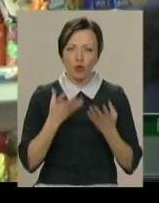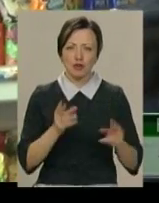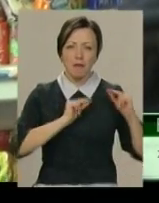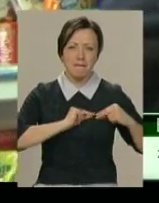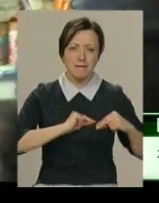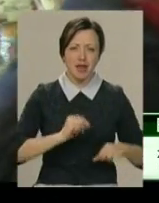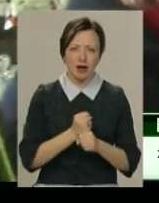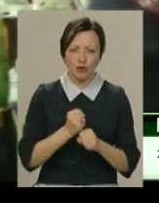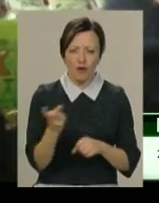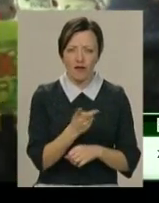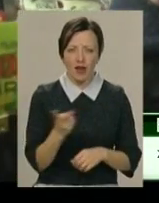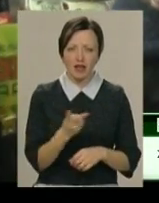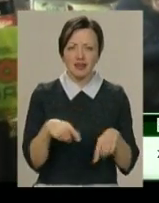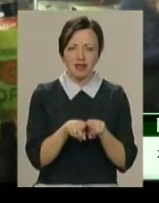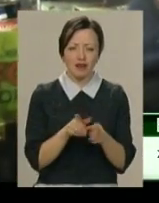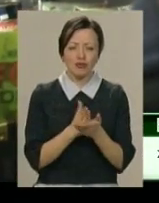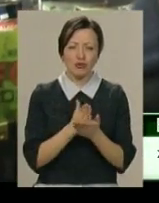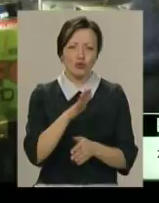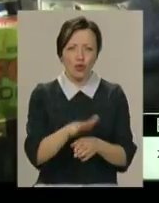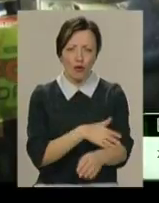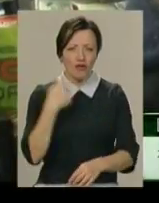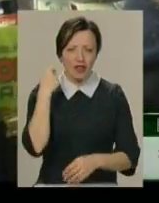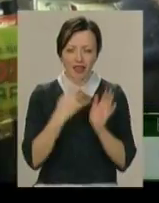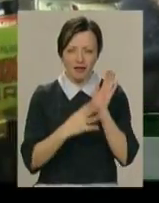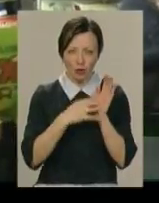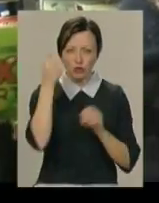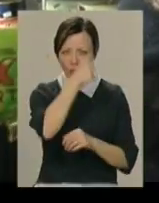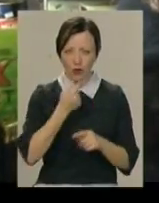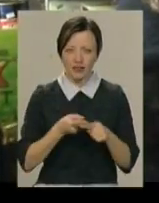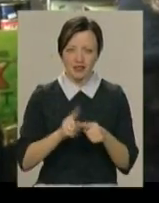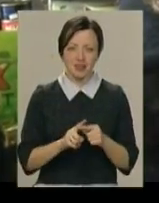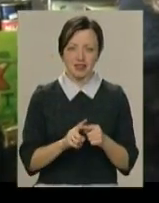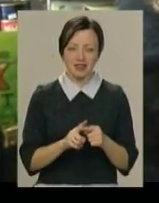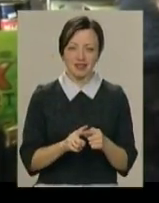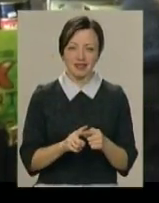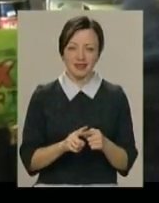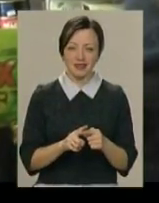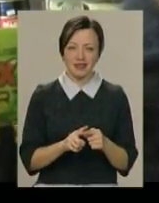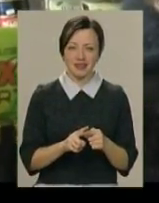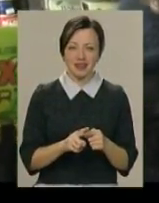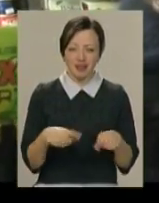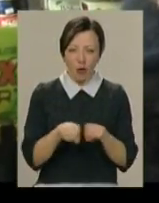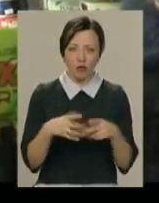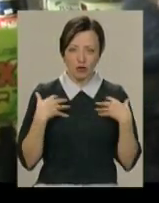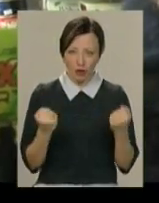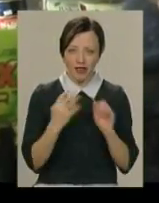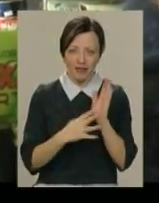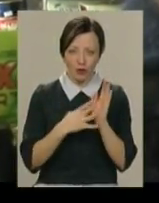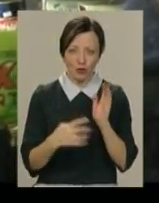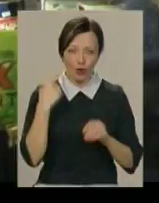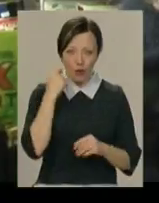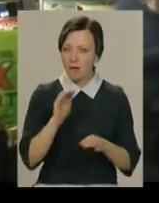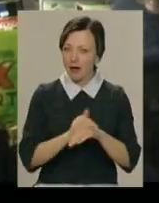працювати, якщо до стількох років вони в такому, 90 років, то при такому здоров'ї 90